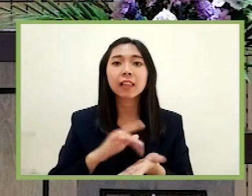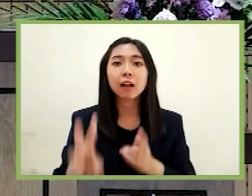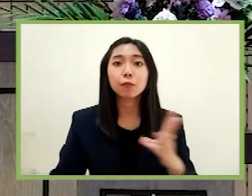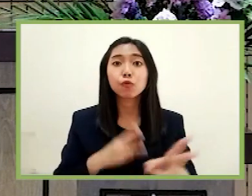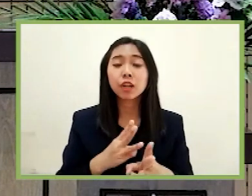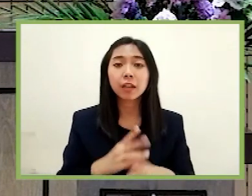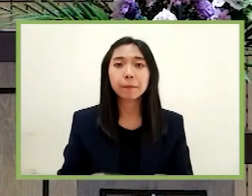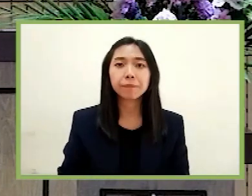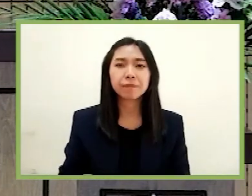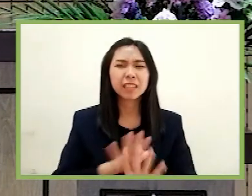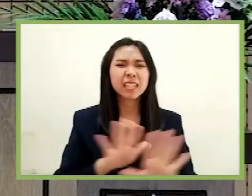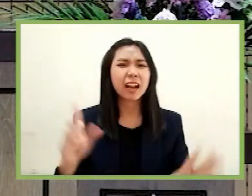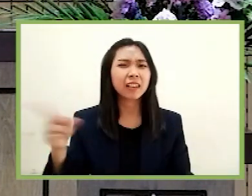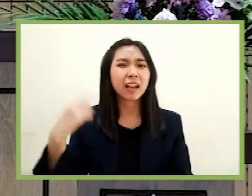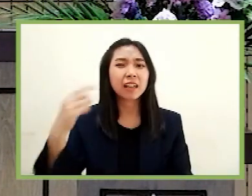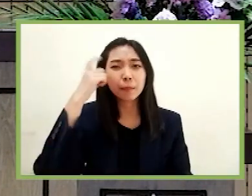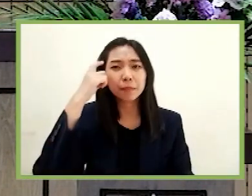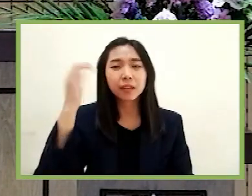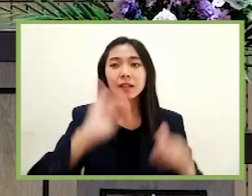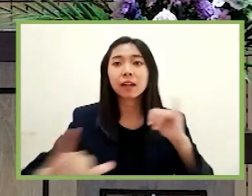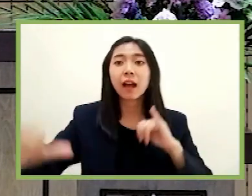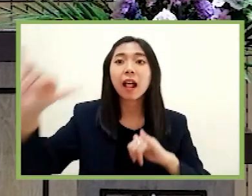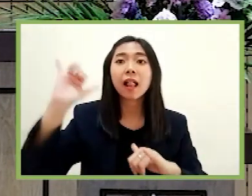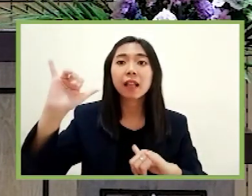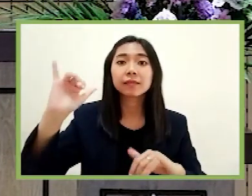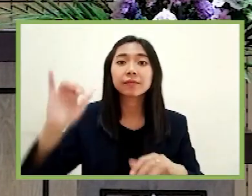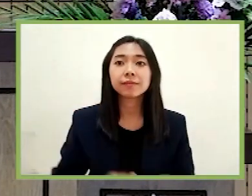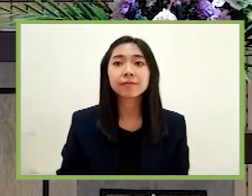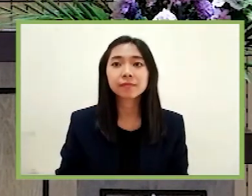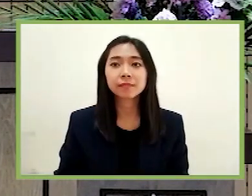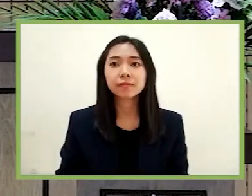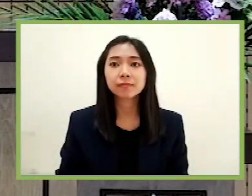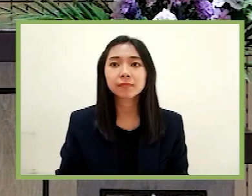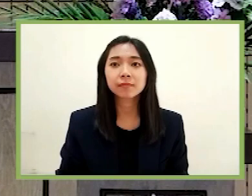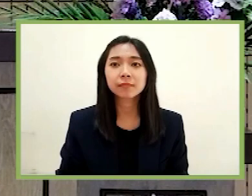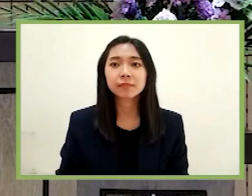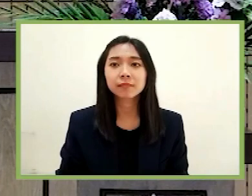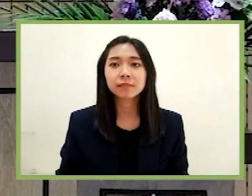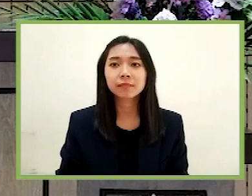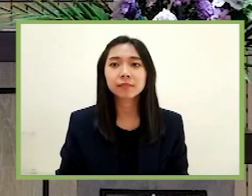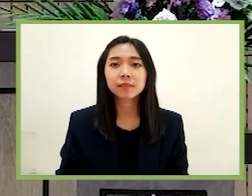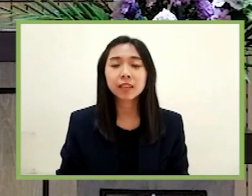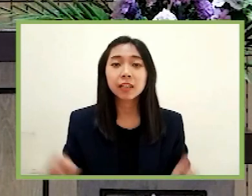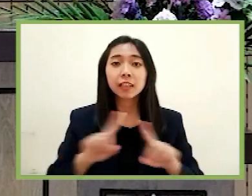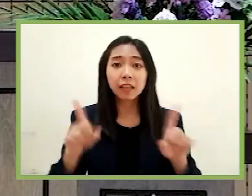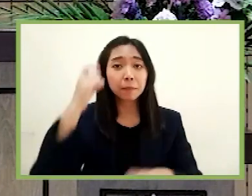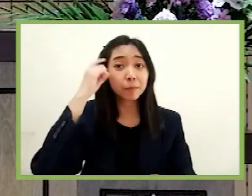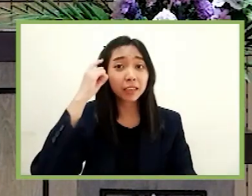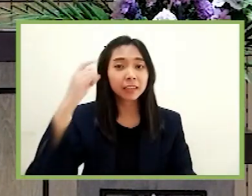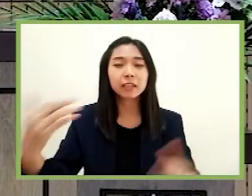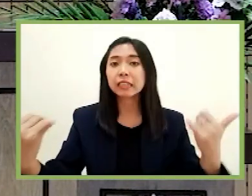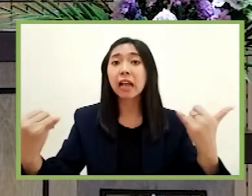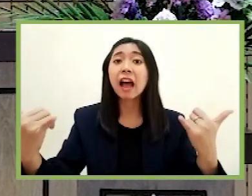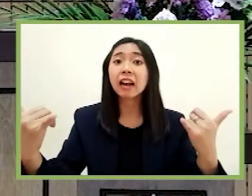kristen hanya berpikir tentang kekekalan Keabadian pada saat setelah kematian sekarangpun